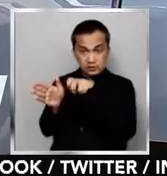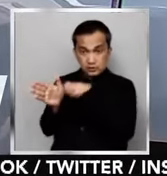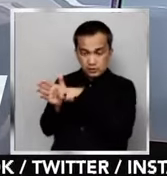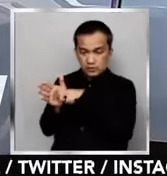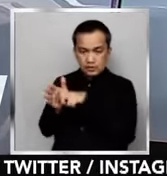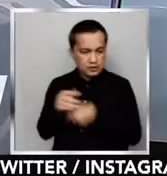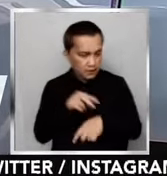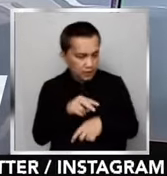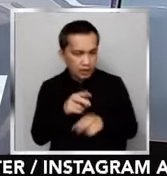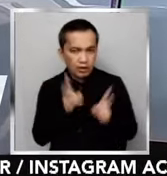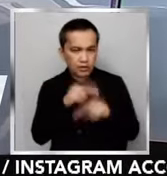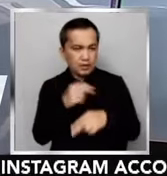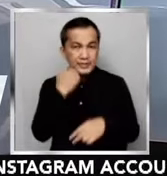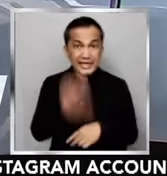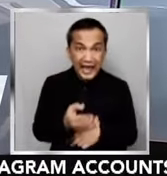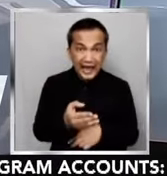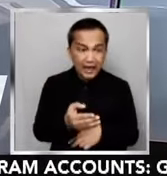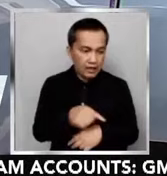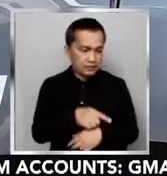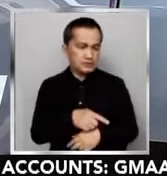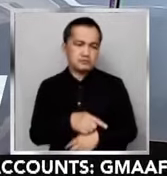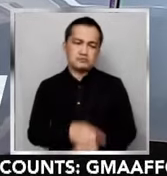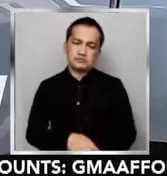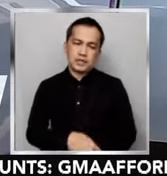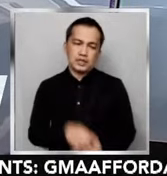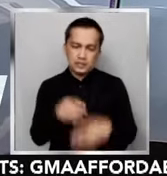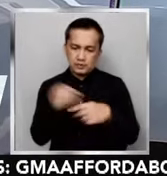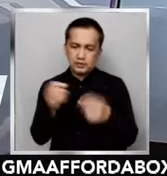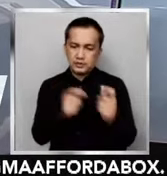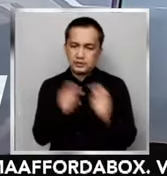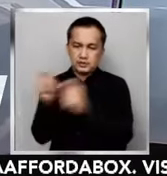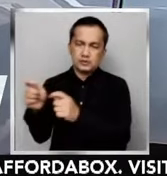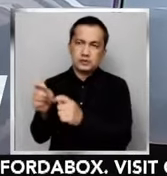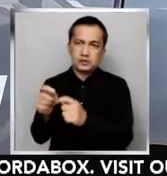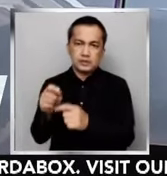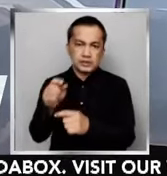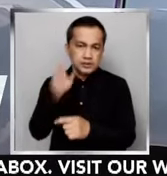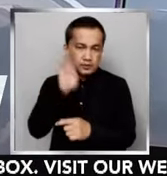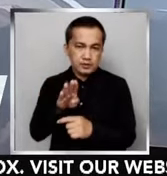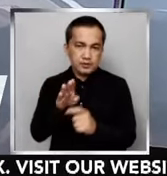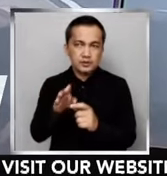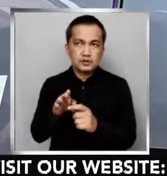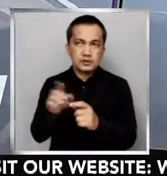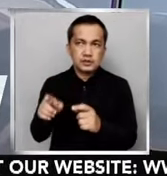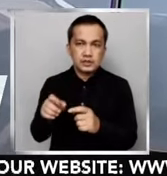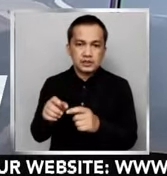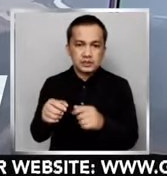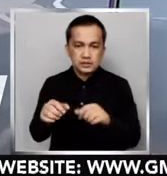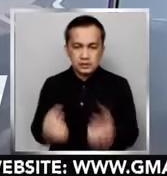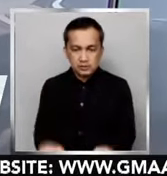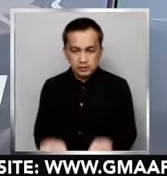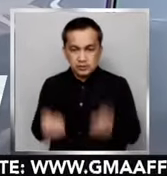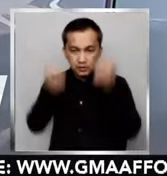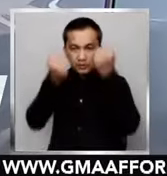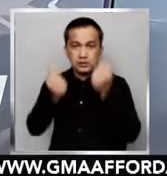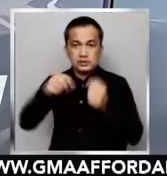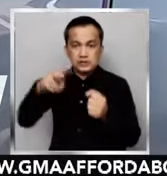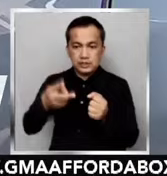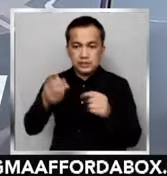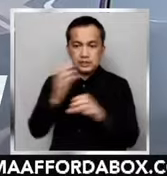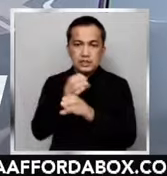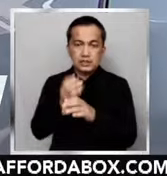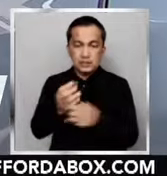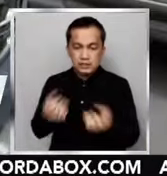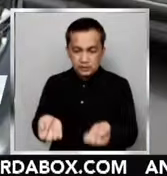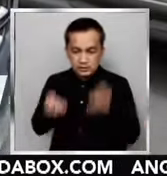ay inilabas ito at inilipat ng kanyang sariling mga brad sa compartment ng pangalawang sasakyan na kasama sa kanilang